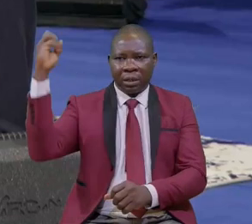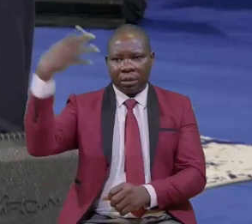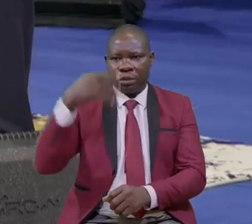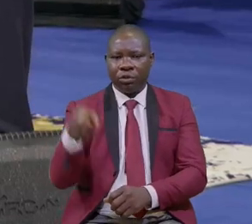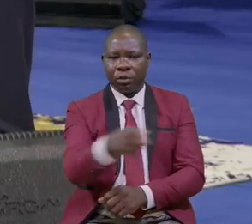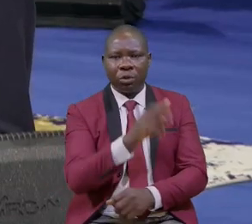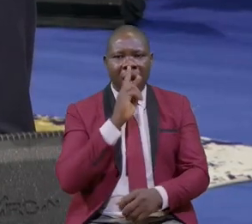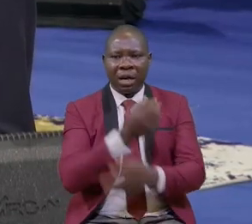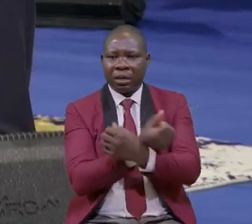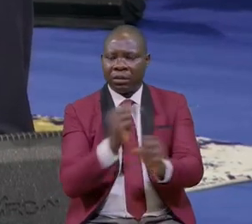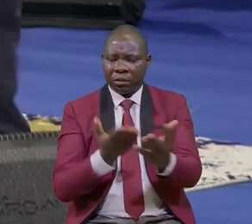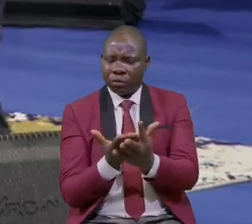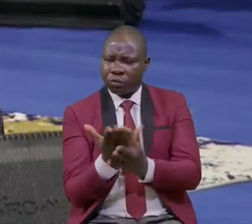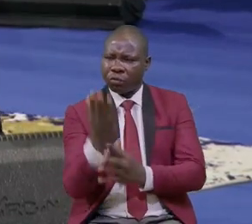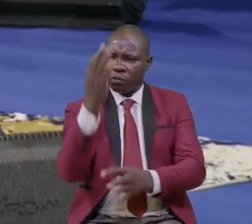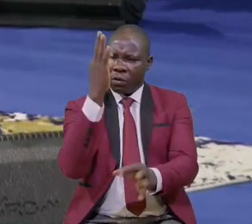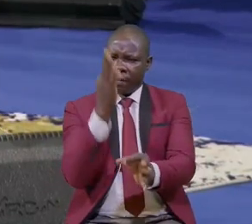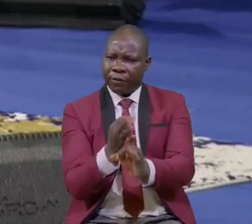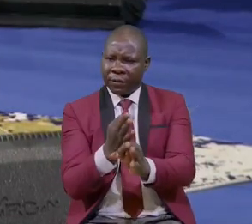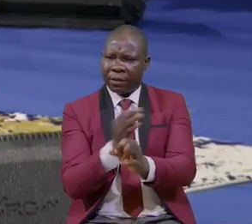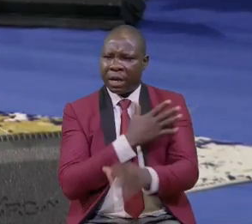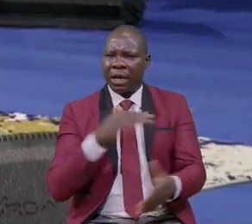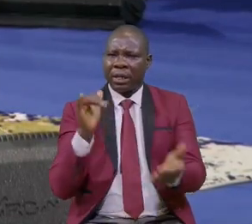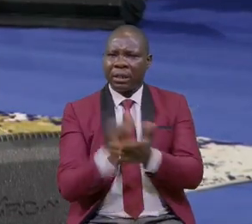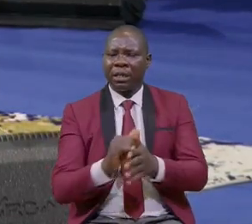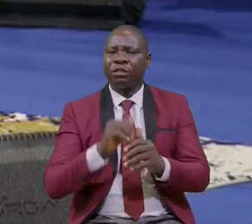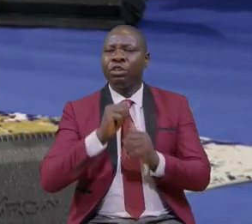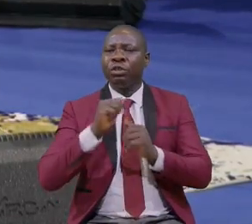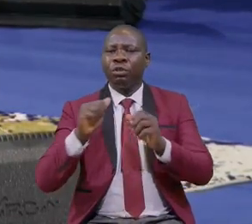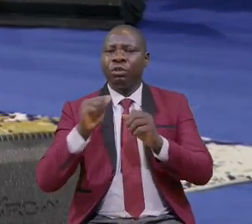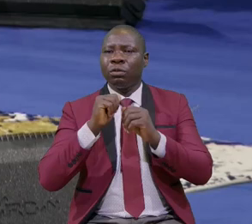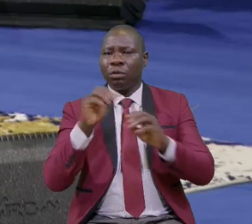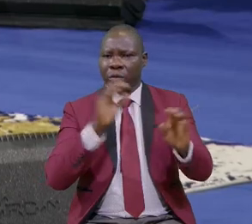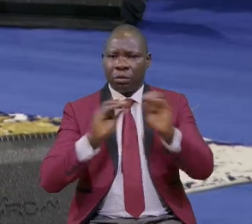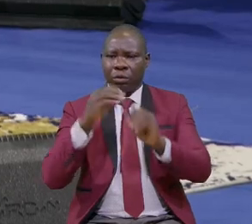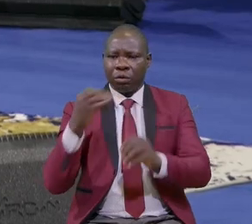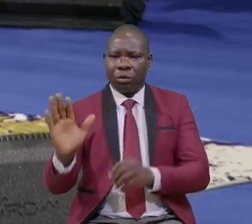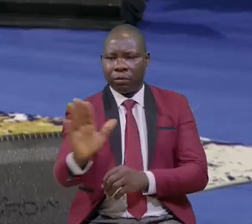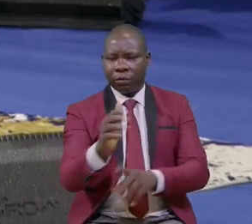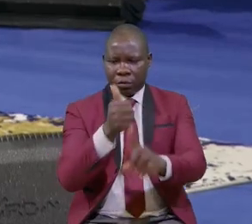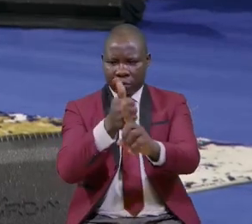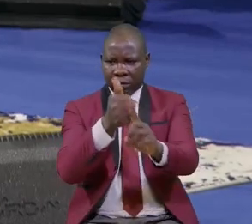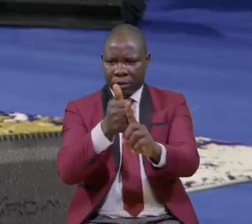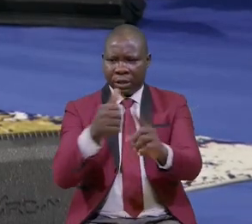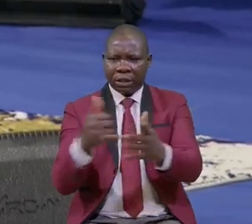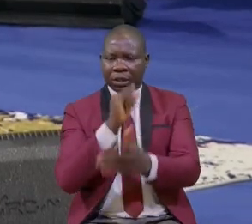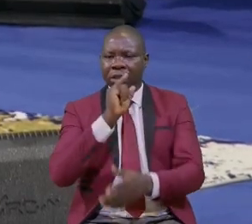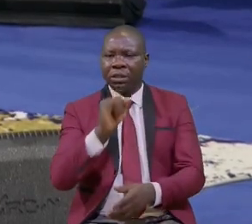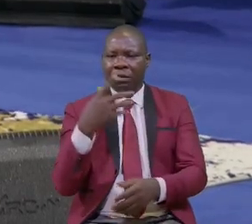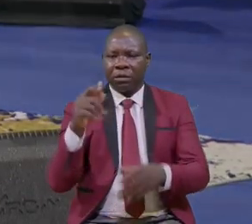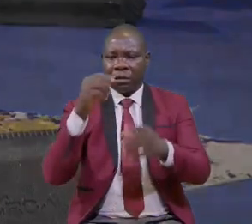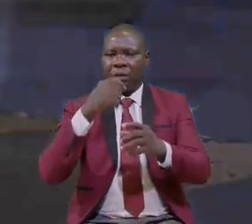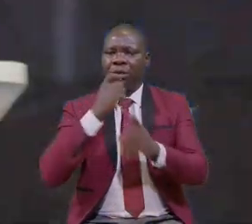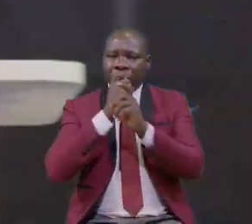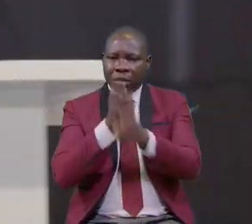êtes sauvé par le moyen de la foi et cela ne vient pas de vous c'est le don